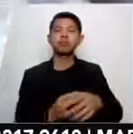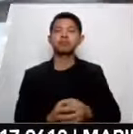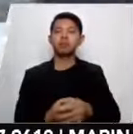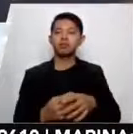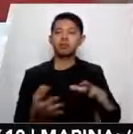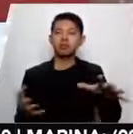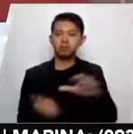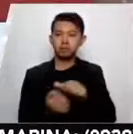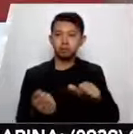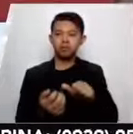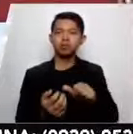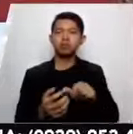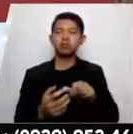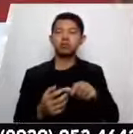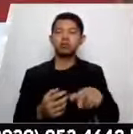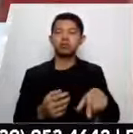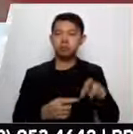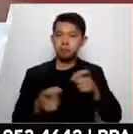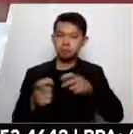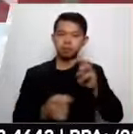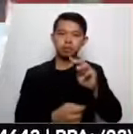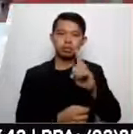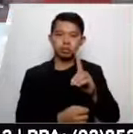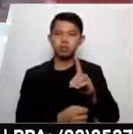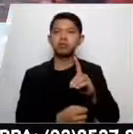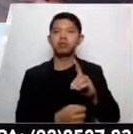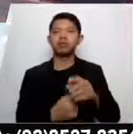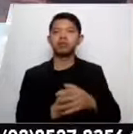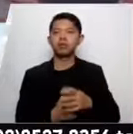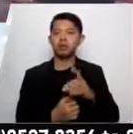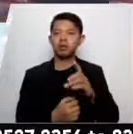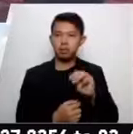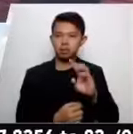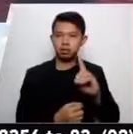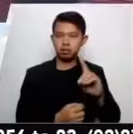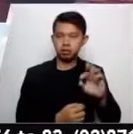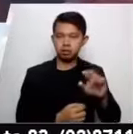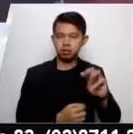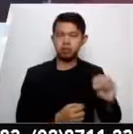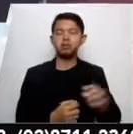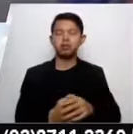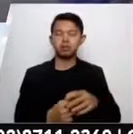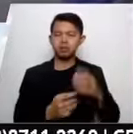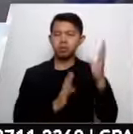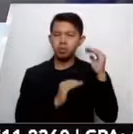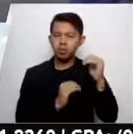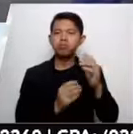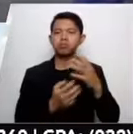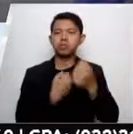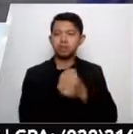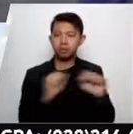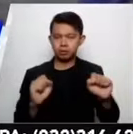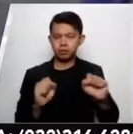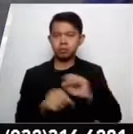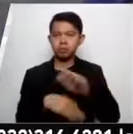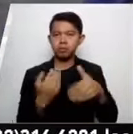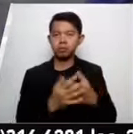Office. Ayon sa pamunuan ng Quiapo Church, hiling nilang maging ligtas at maayos ang pagdaraos ng Holy